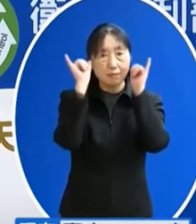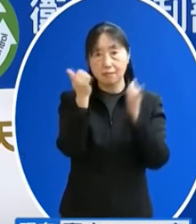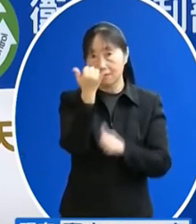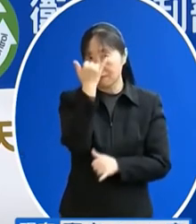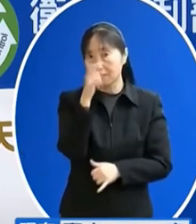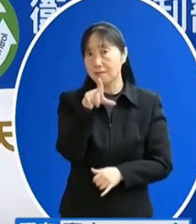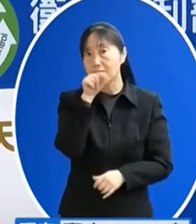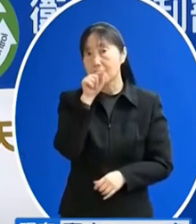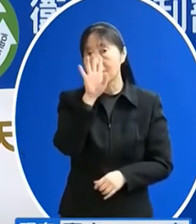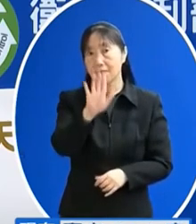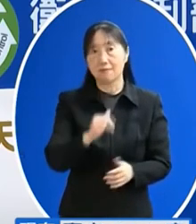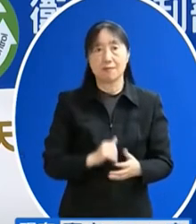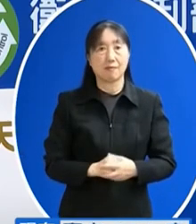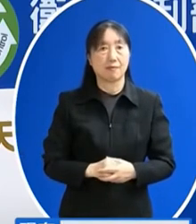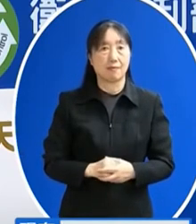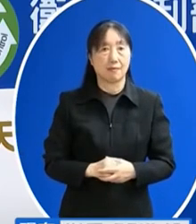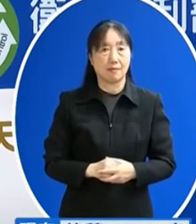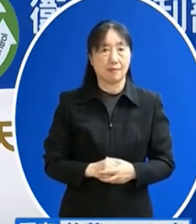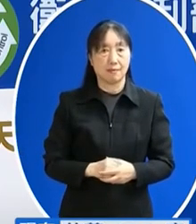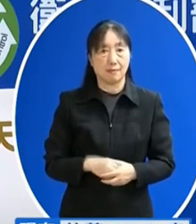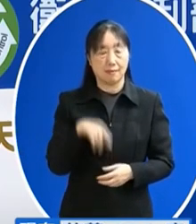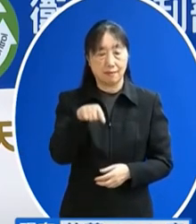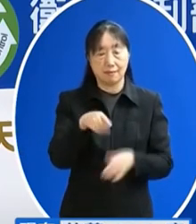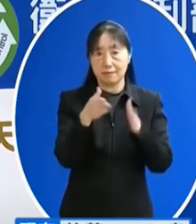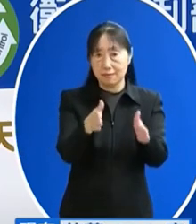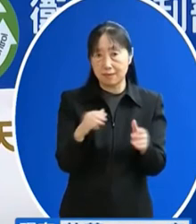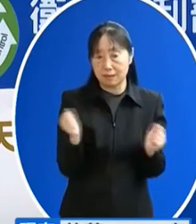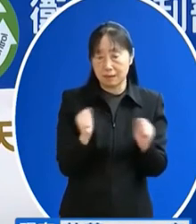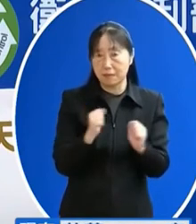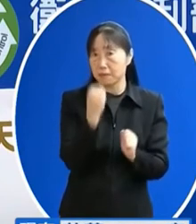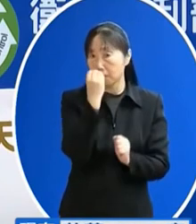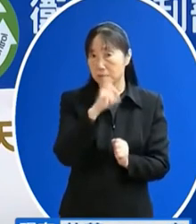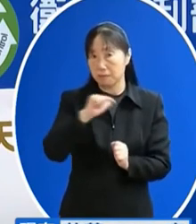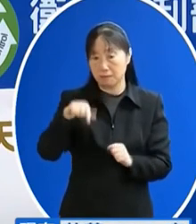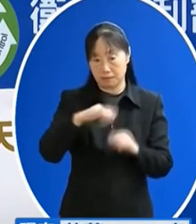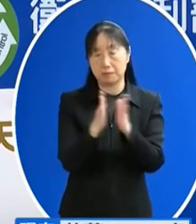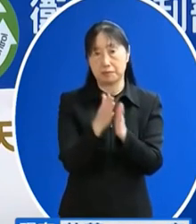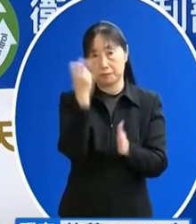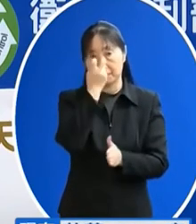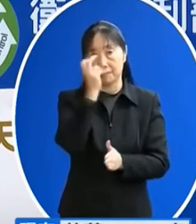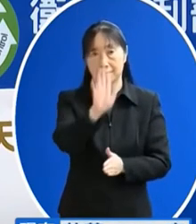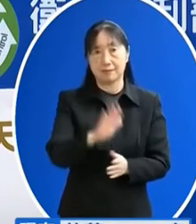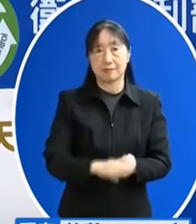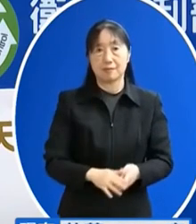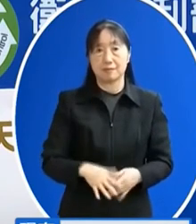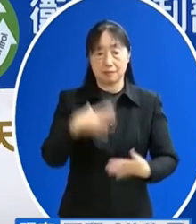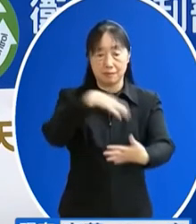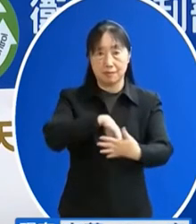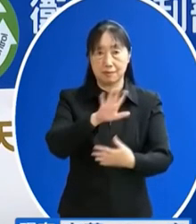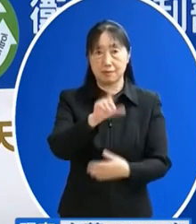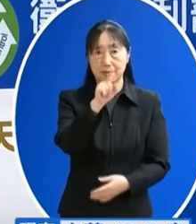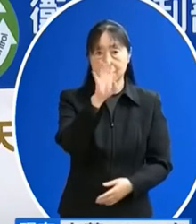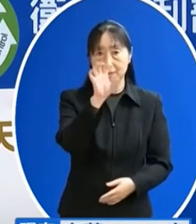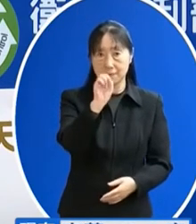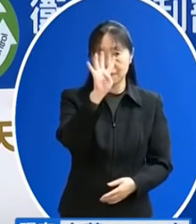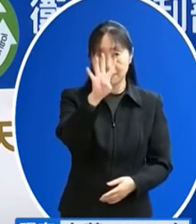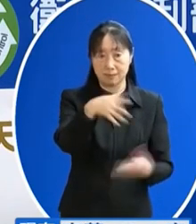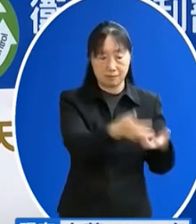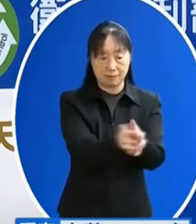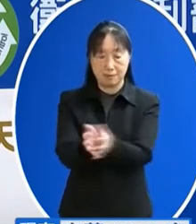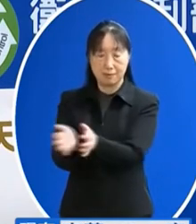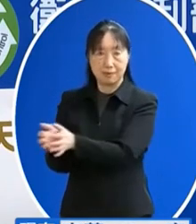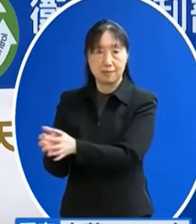牛猪鸡水产品，大致上以这类冷冻食品为主，那总共是包括104批，